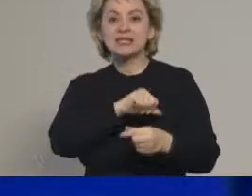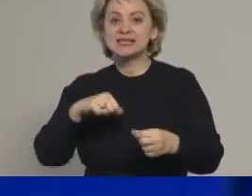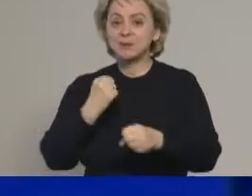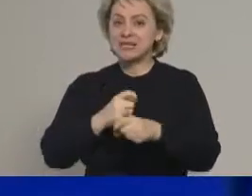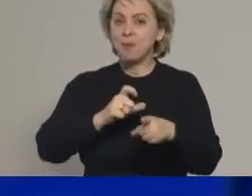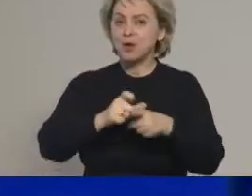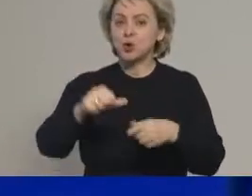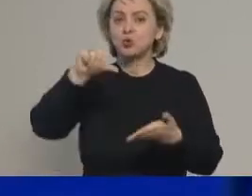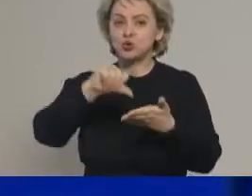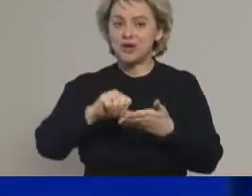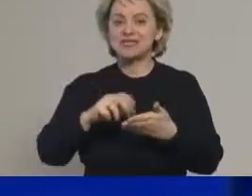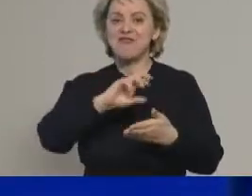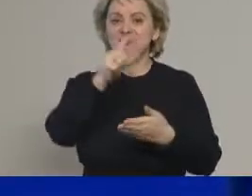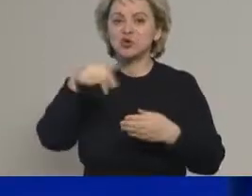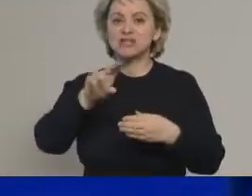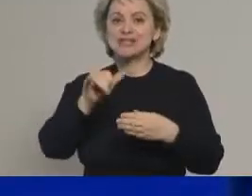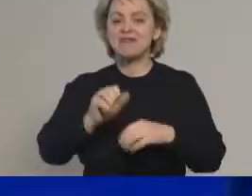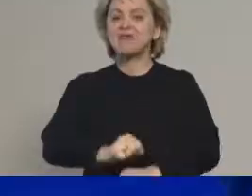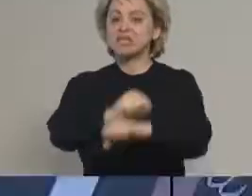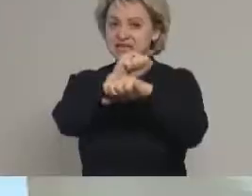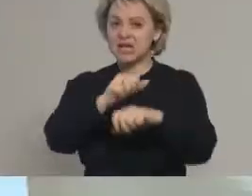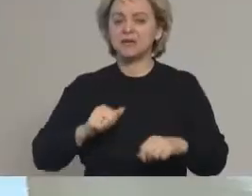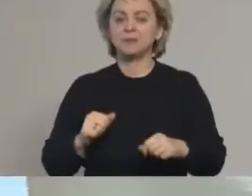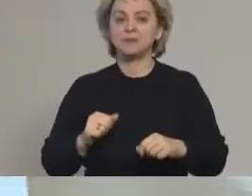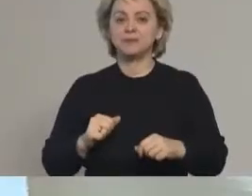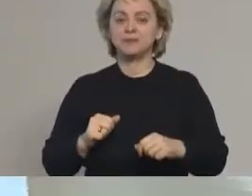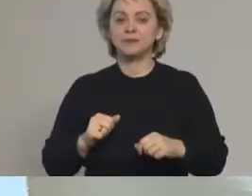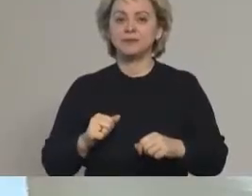самодельные патроны участников Вешенского восстания.